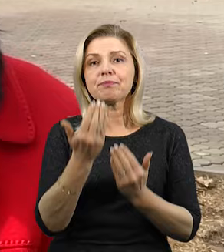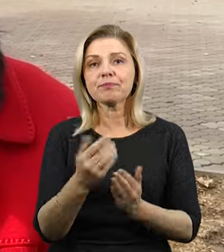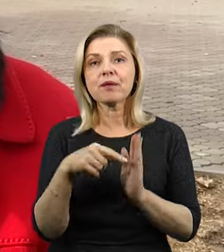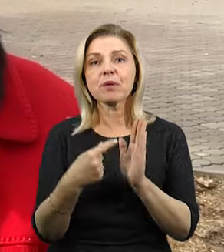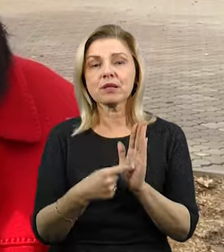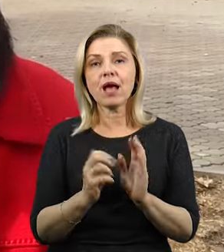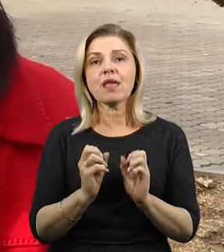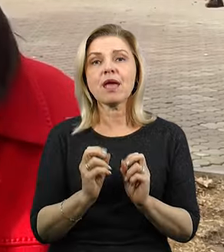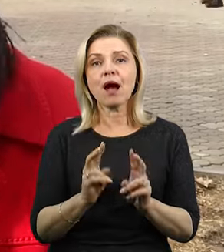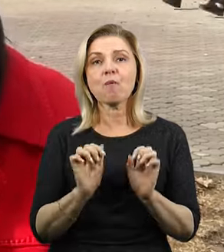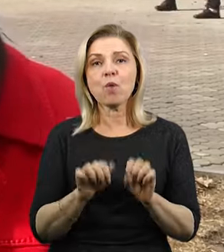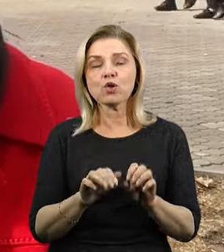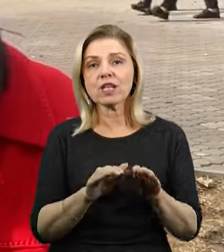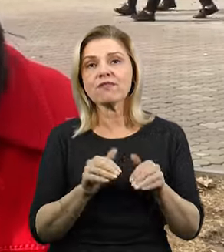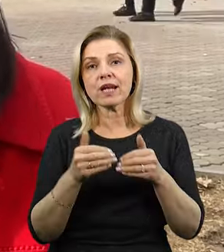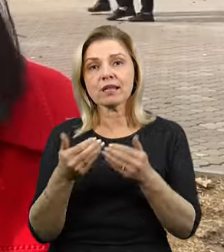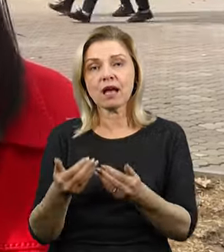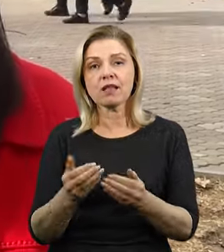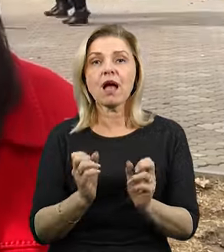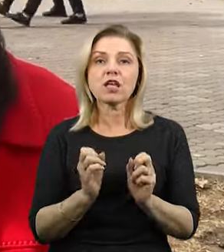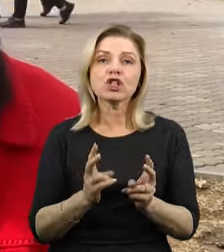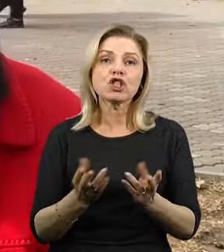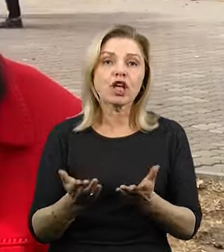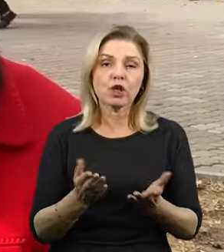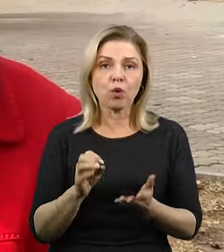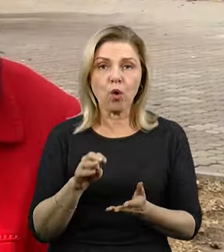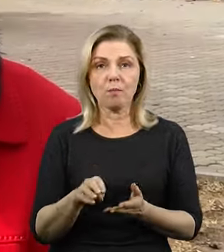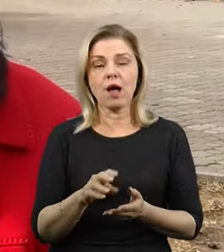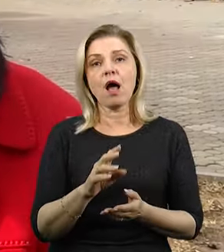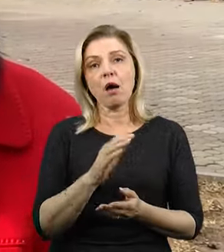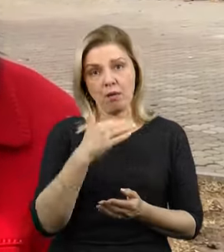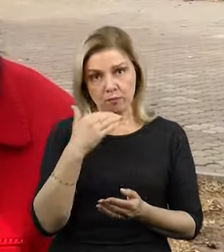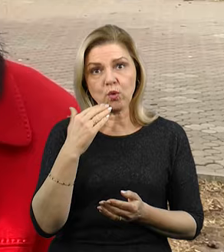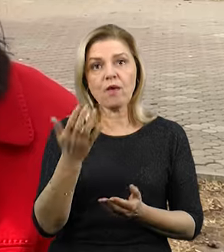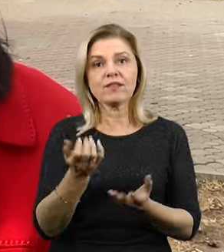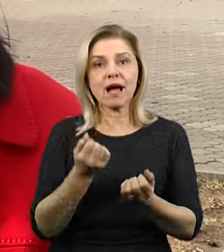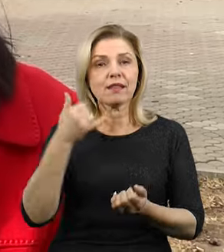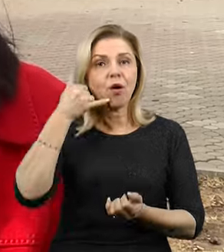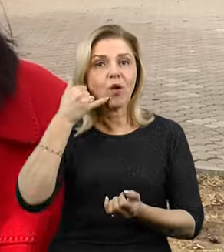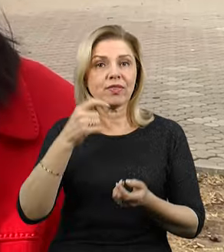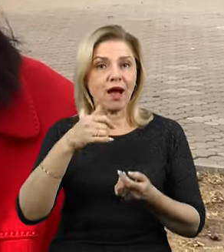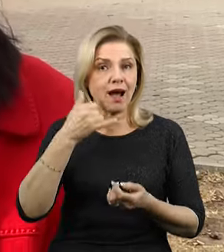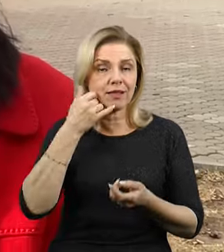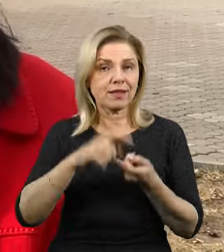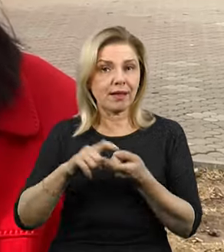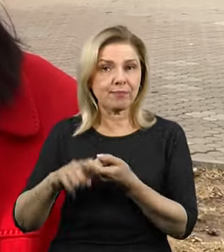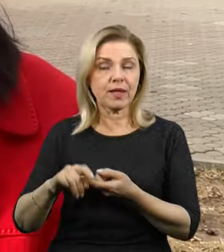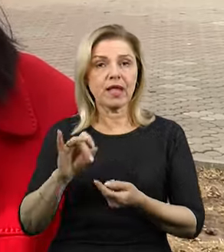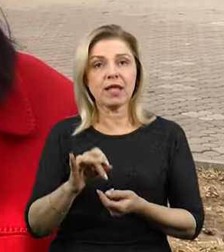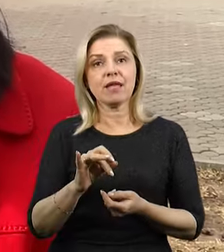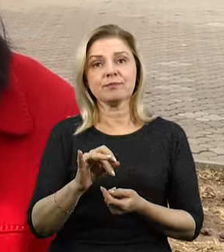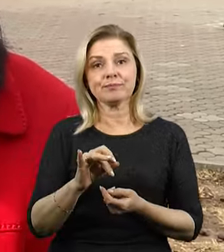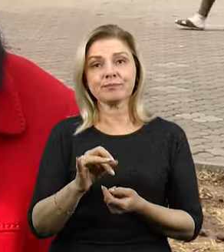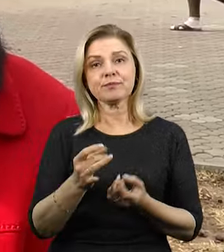питання про те як можна звертатися Яким чином можливо дехто брали контакти більшість з них просто брали буклети